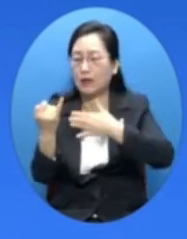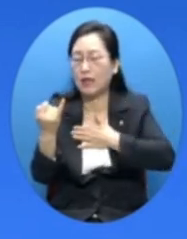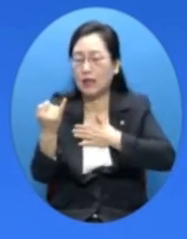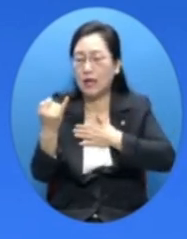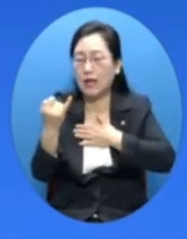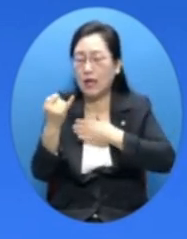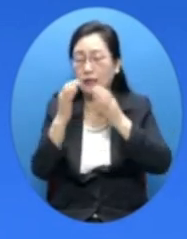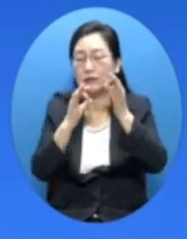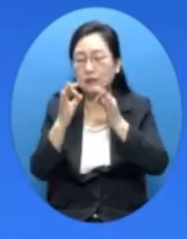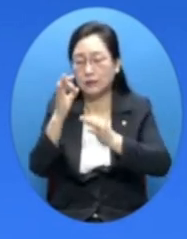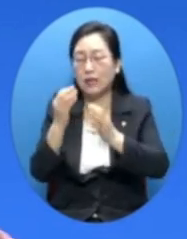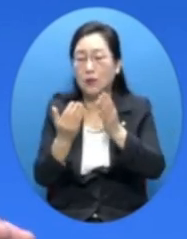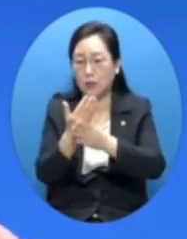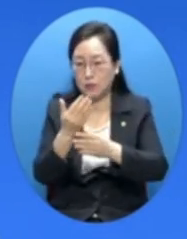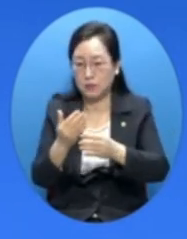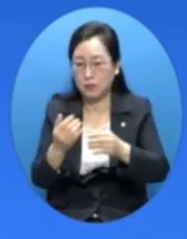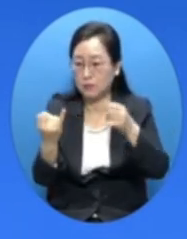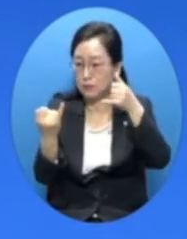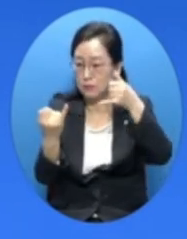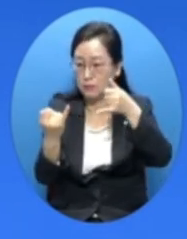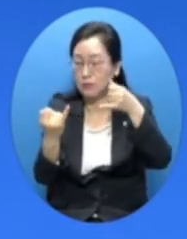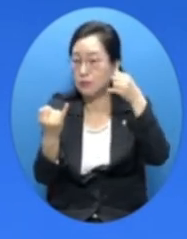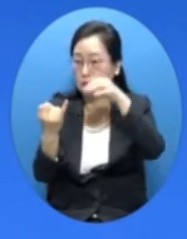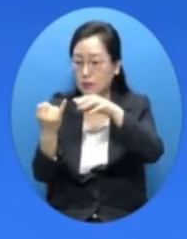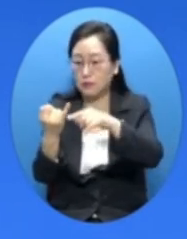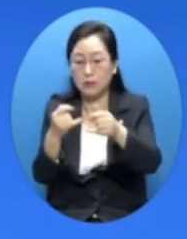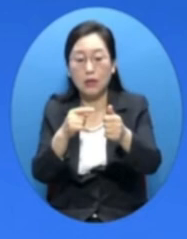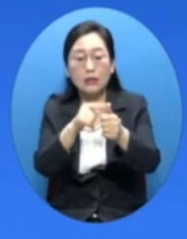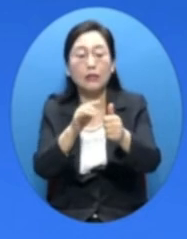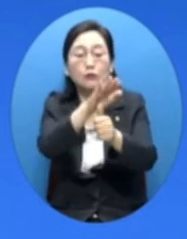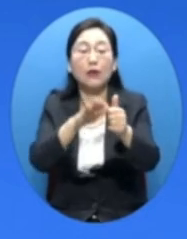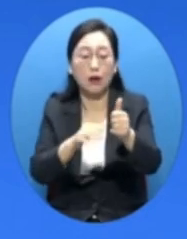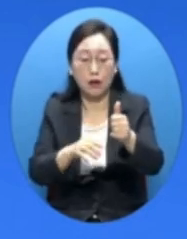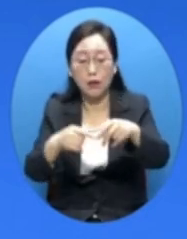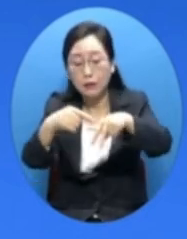내가 당신을 사랑하지 당신이 부서진 다리를 보고 그런 거 아니니까